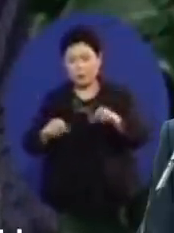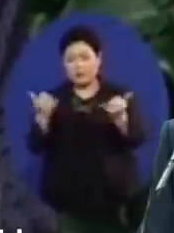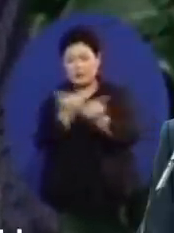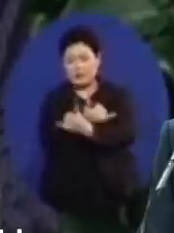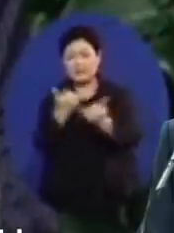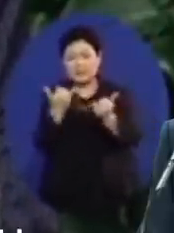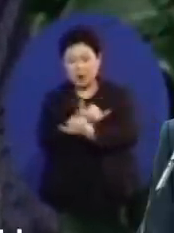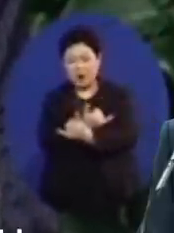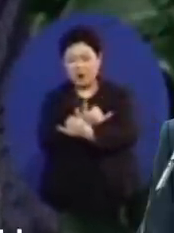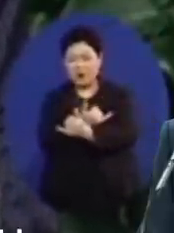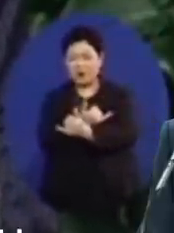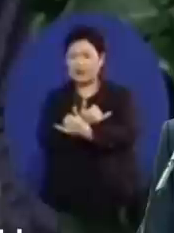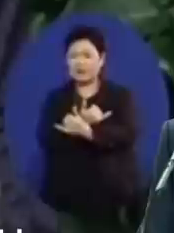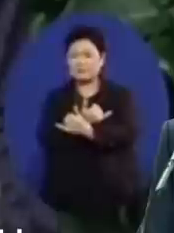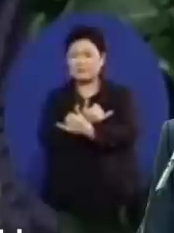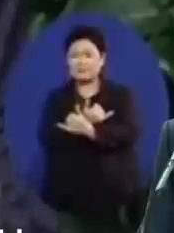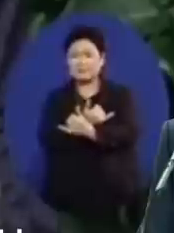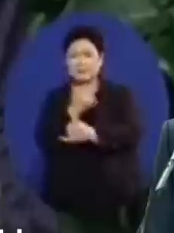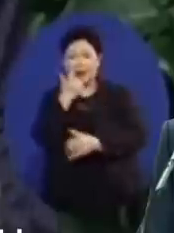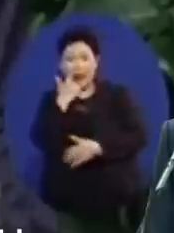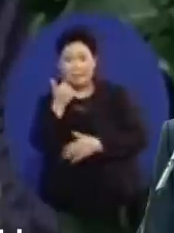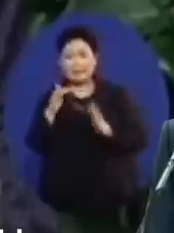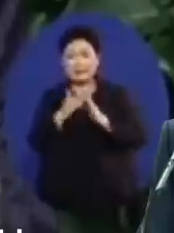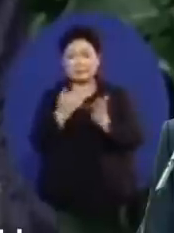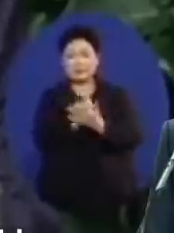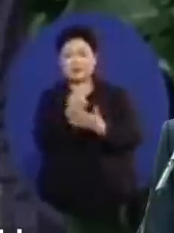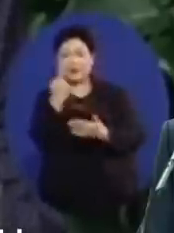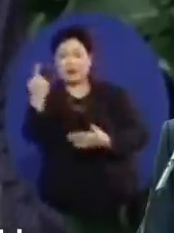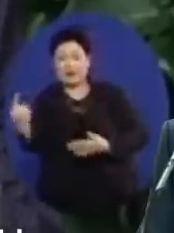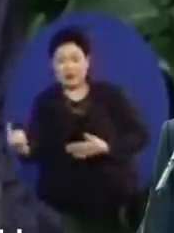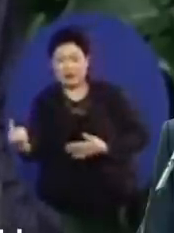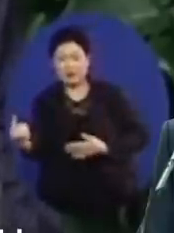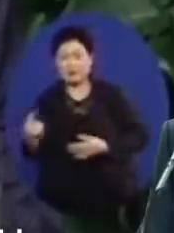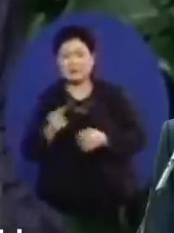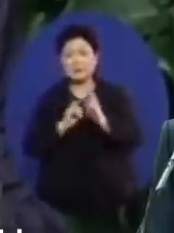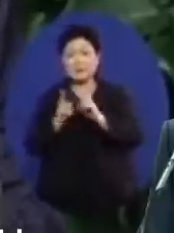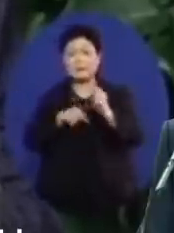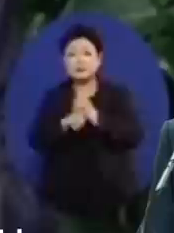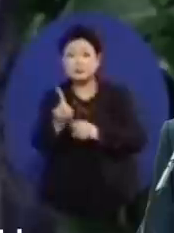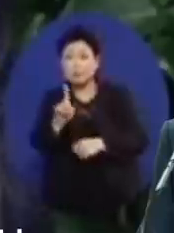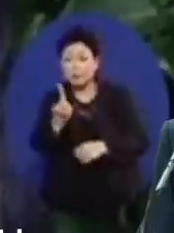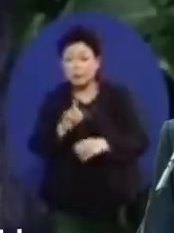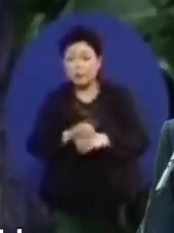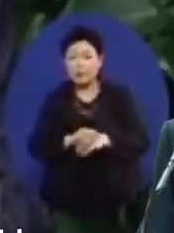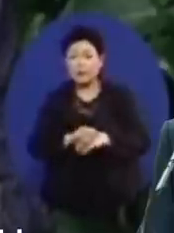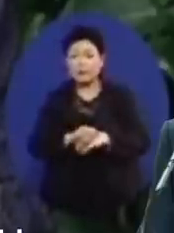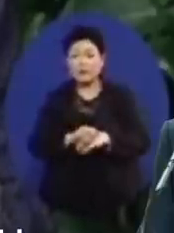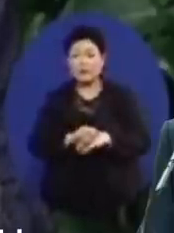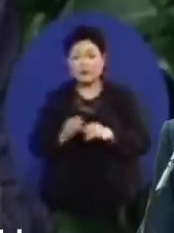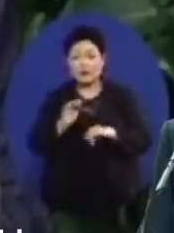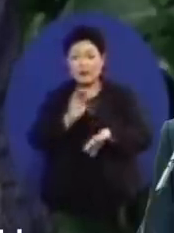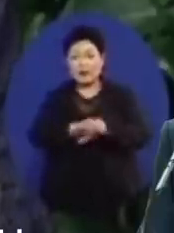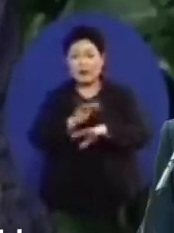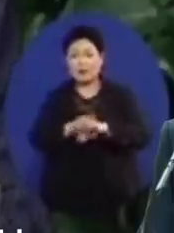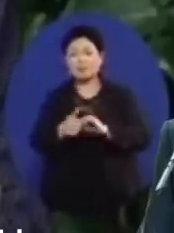친척, 아비 집을 떠나라. 그 말은 뭐냐? 아내 손만 잡고